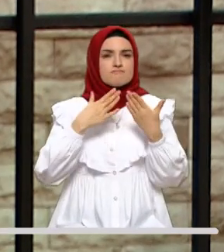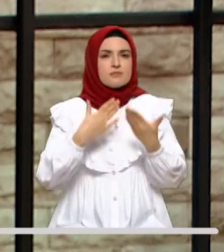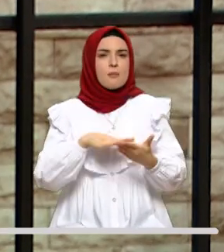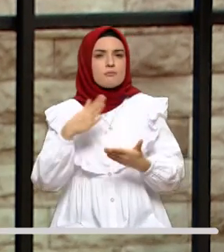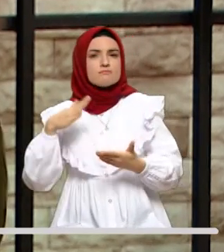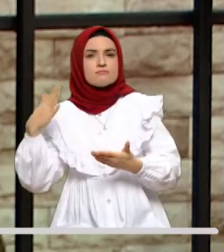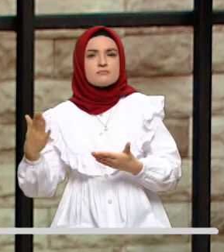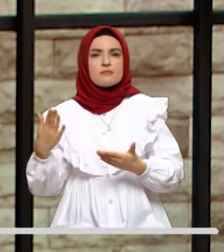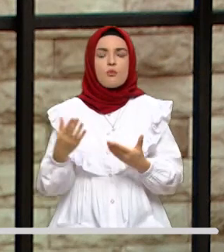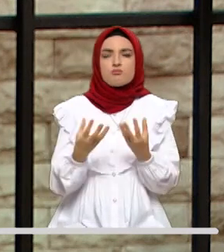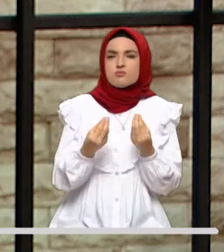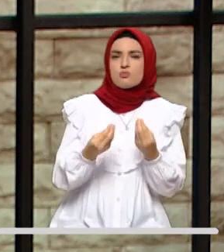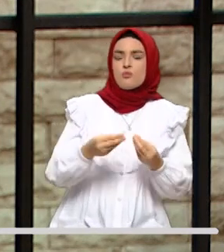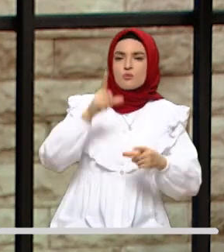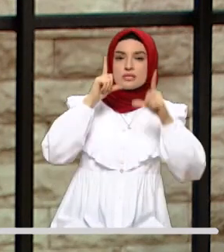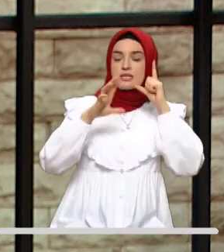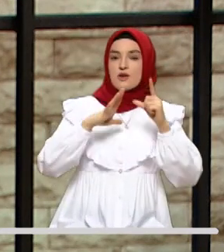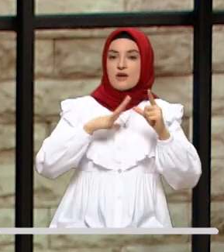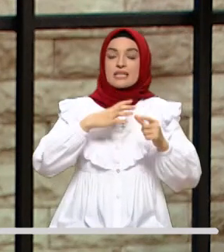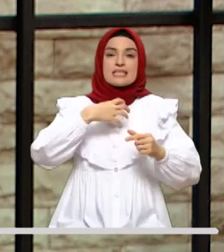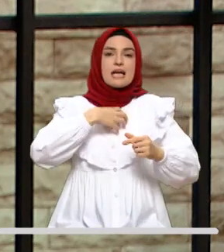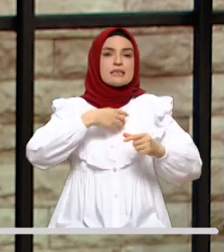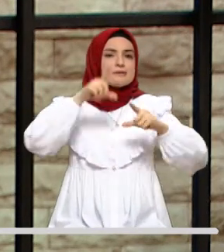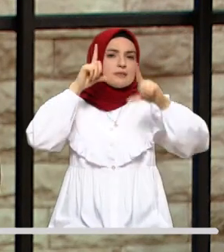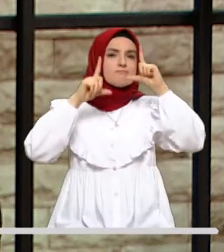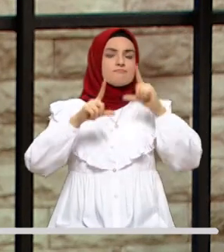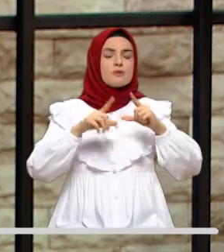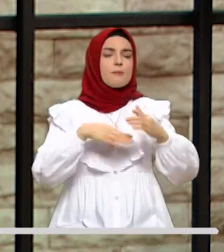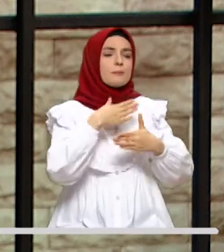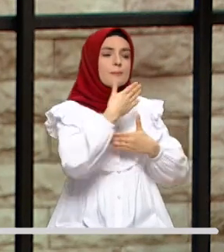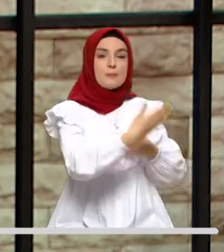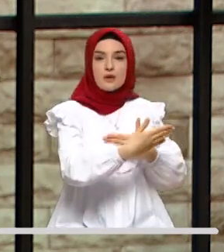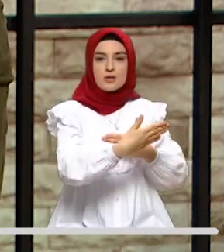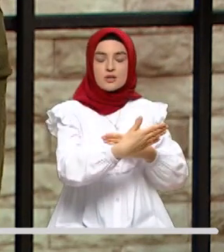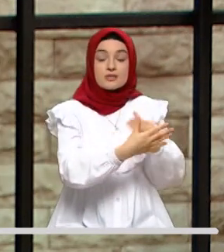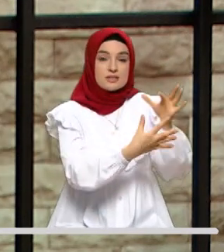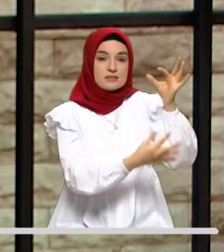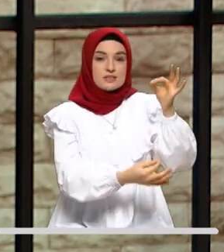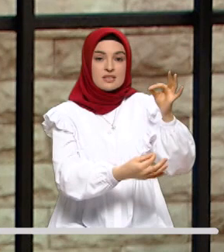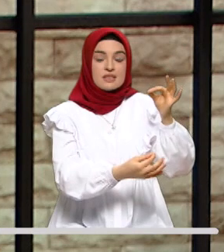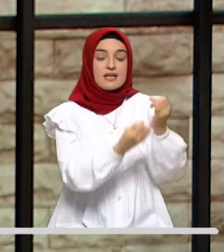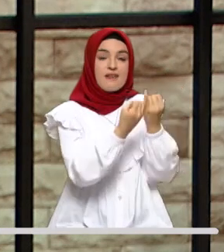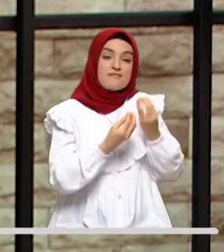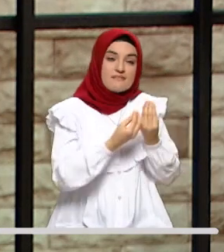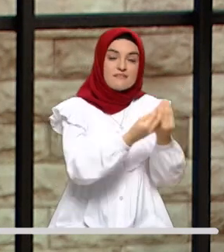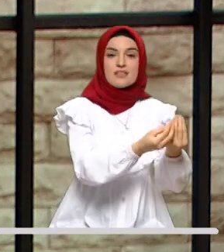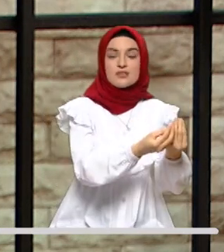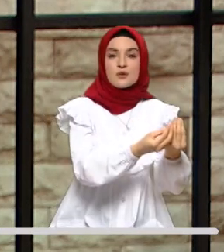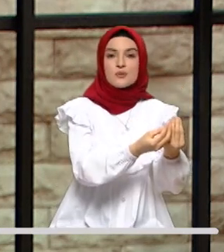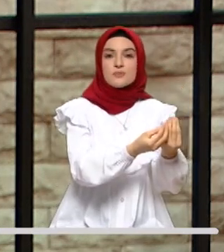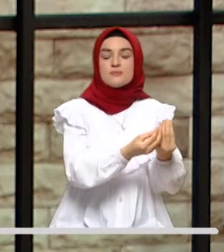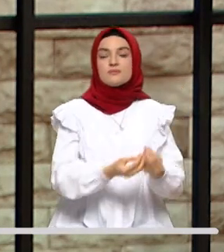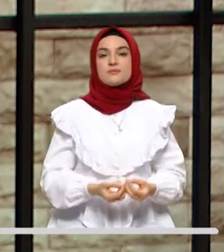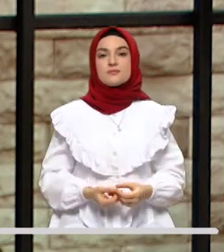başkasının daha çok ihtiyacı var. Kendi ihtiyacını tutup bir başkasına, Müslüman kardeşine veriyor. Yani isar